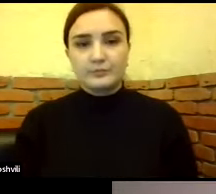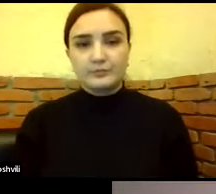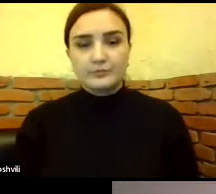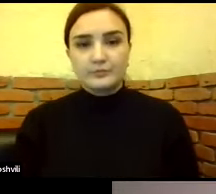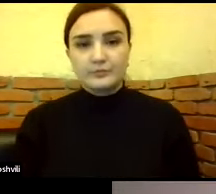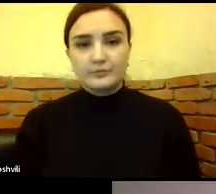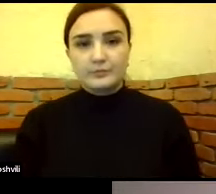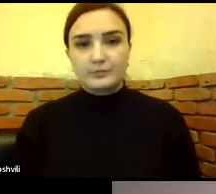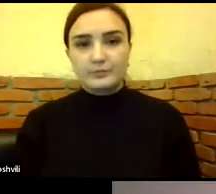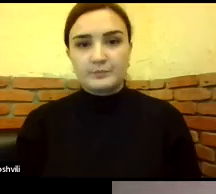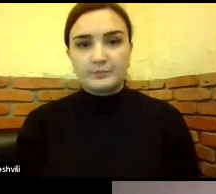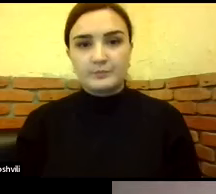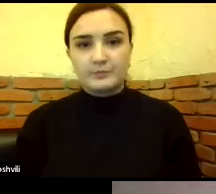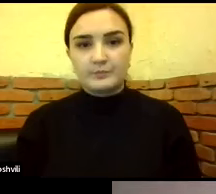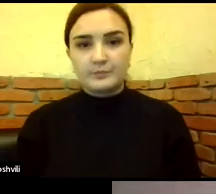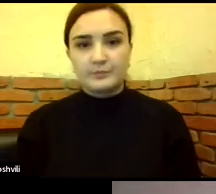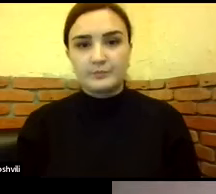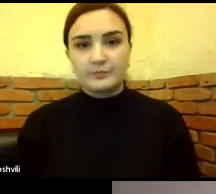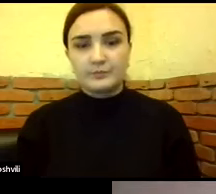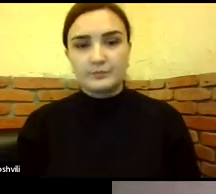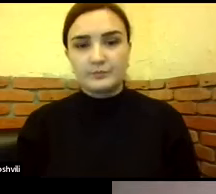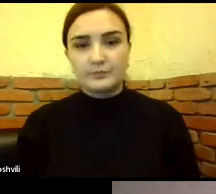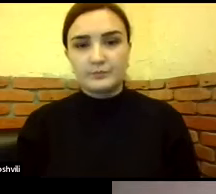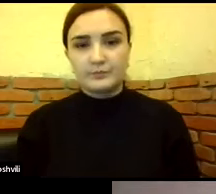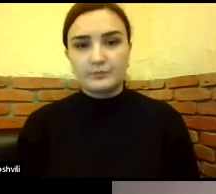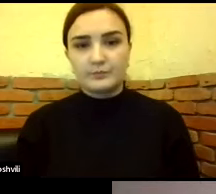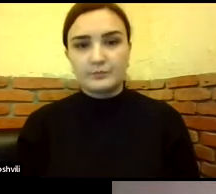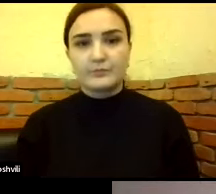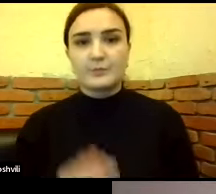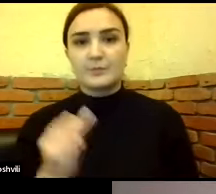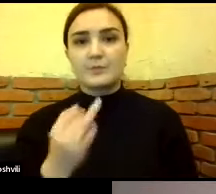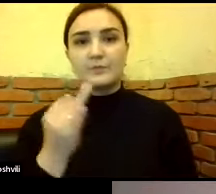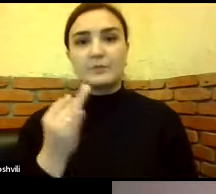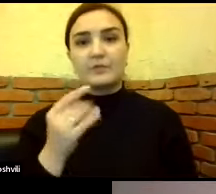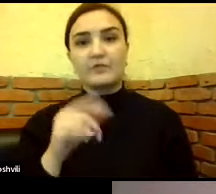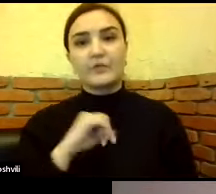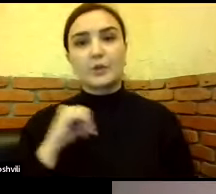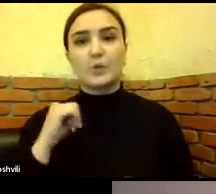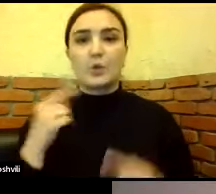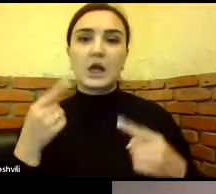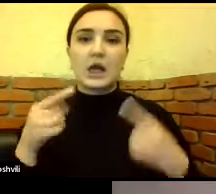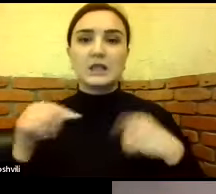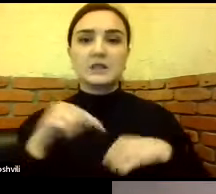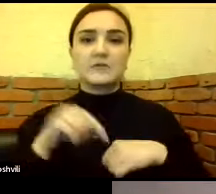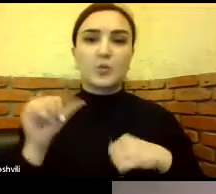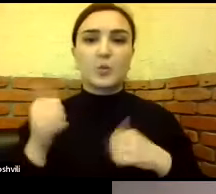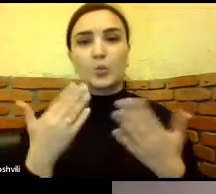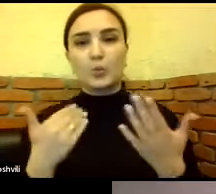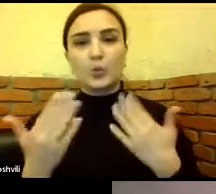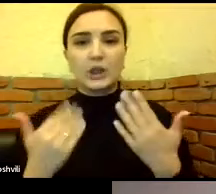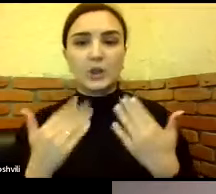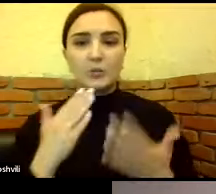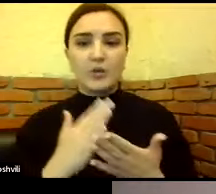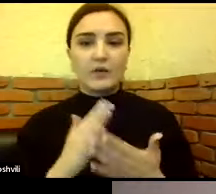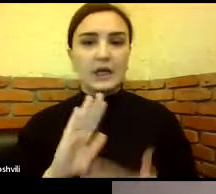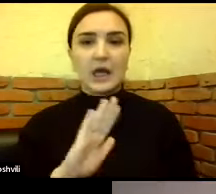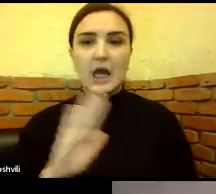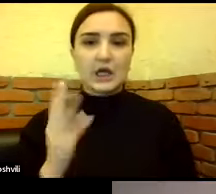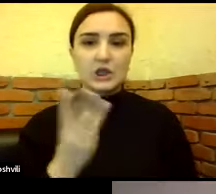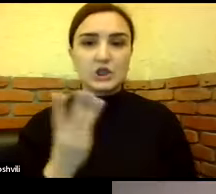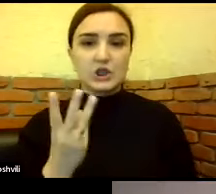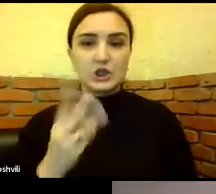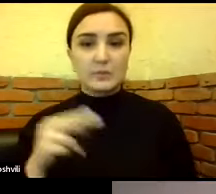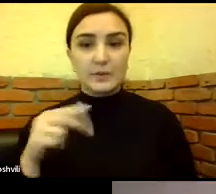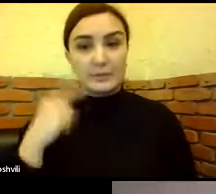კი ბატონო, მაინტერესებს განსხვავებას თუ ხედავ იმას შორის, როგორი ურთიერთობები გაქვს არშეშმოპირებთან